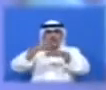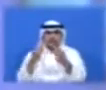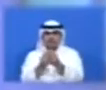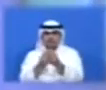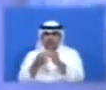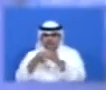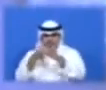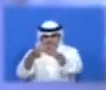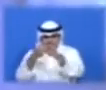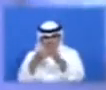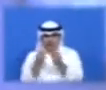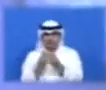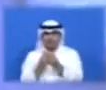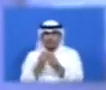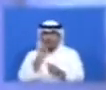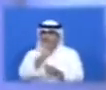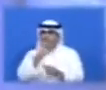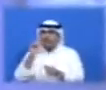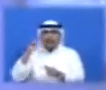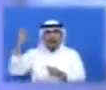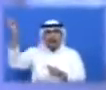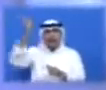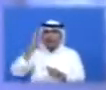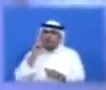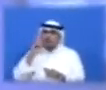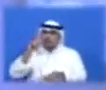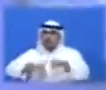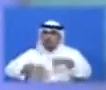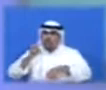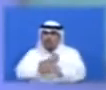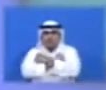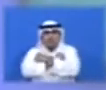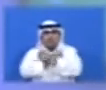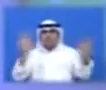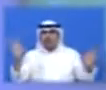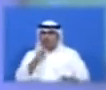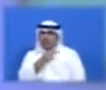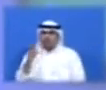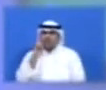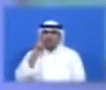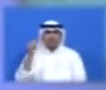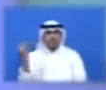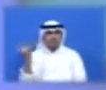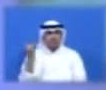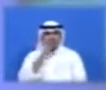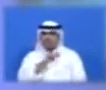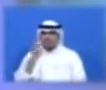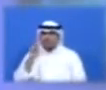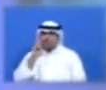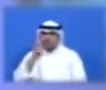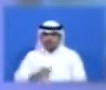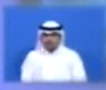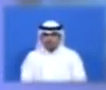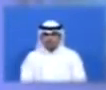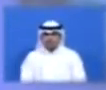مع الوكالة الدولية للطاقة الذرية في مجال مواجهة حالات الطوارئ في الحوادث الإشعاعية والعمليات